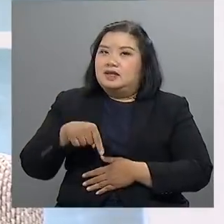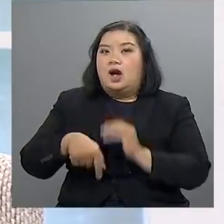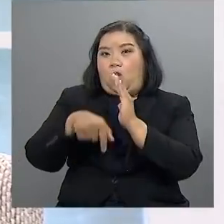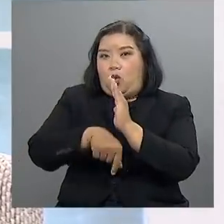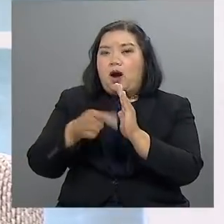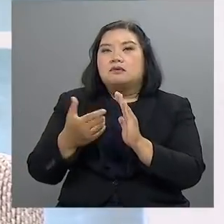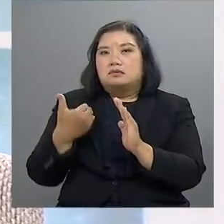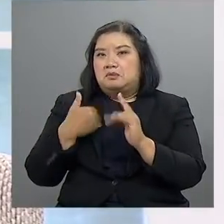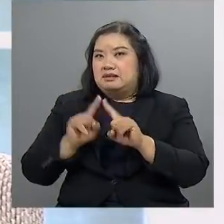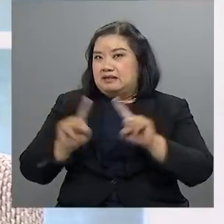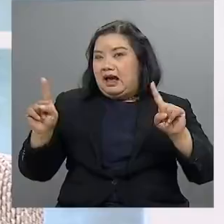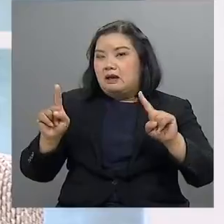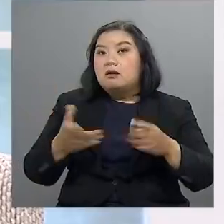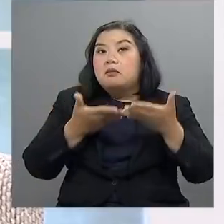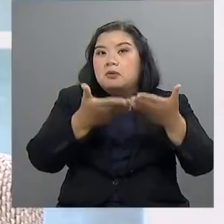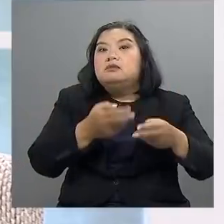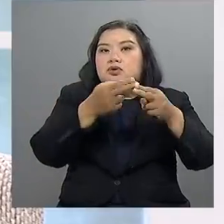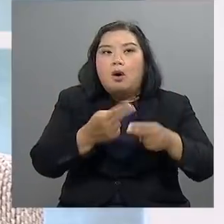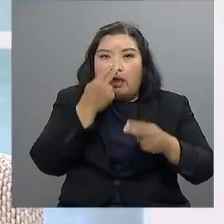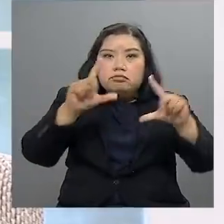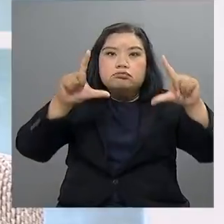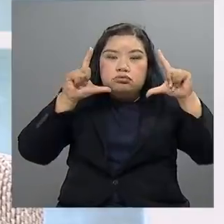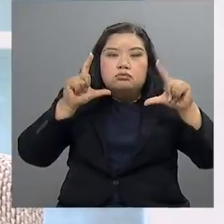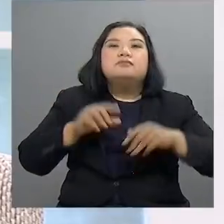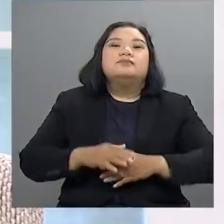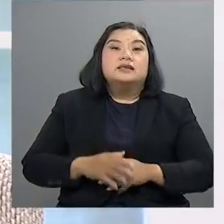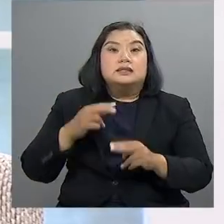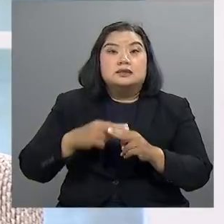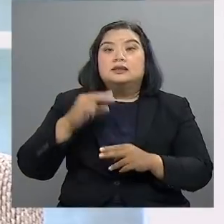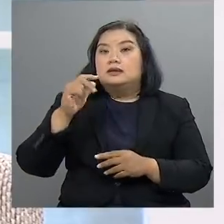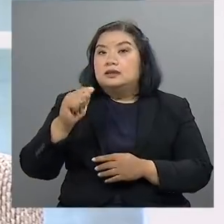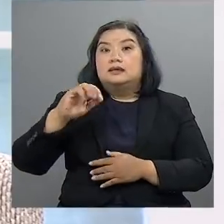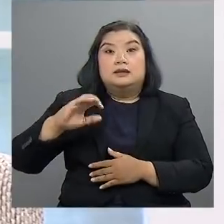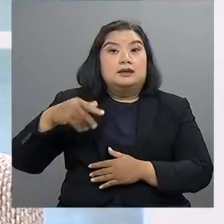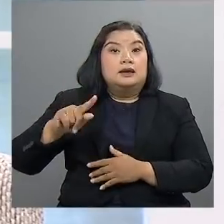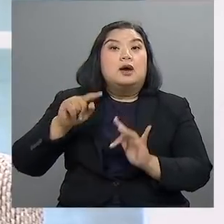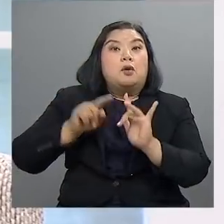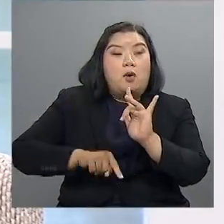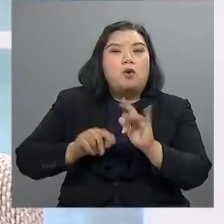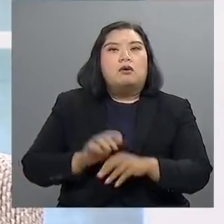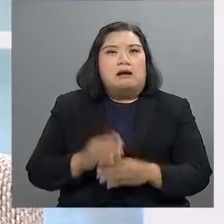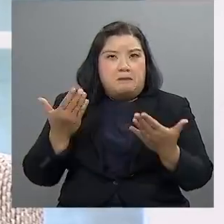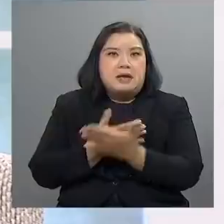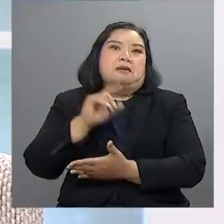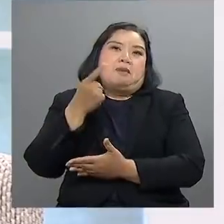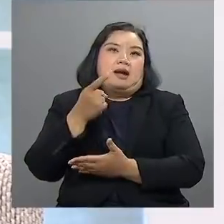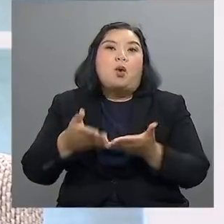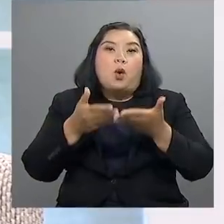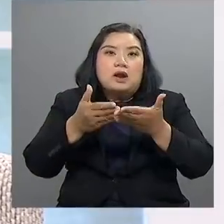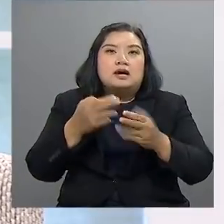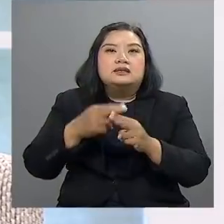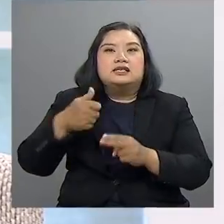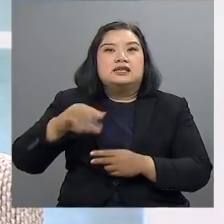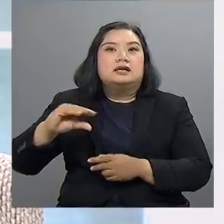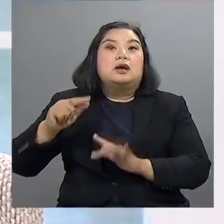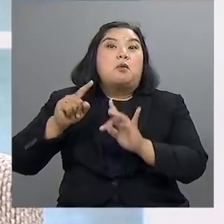เรือเอกลักษณ์ในพื้นที ่ ชื่อว่าเรืออีโปงเขาก็เลยตั้งชื่อใหม่ก๋วยเตี๋ยวเรืออีโปงคิดค้นสูตรใหม่ด้วยจำหน่ายในรา